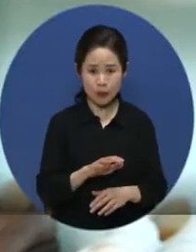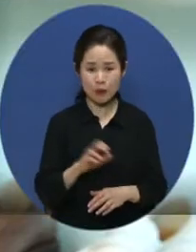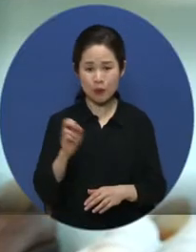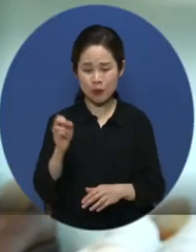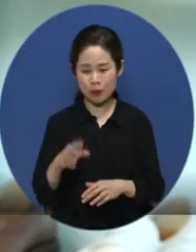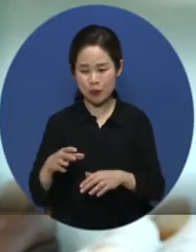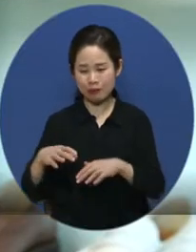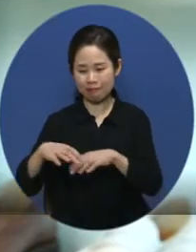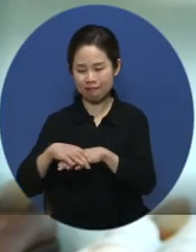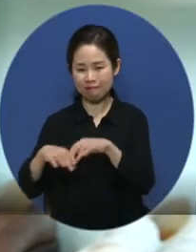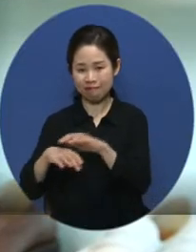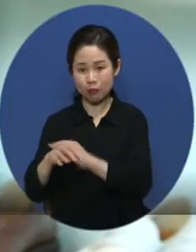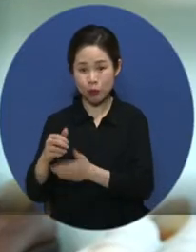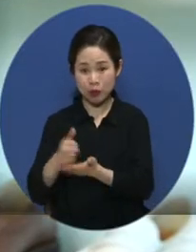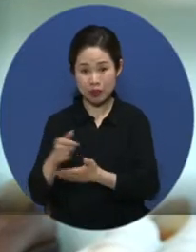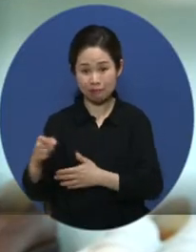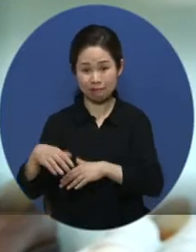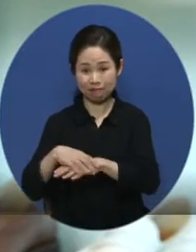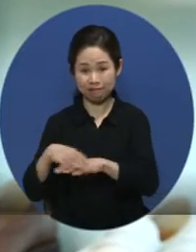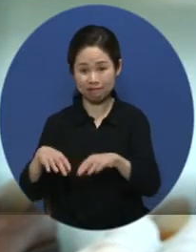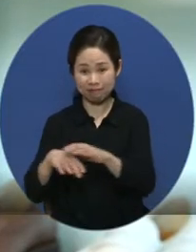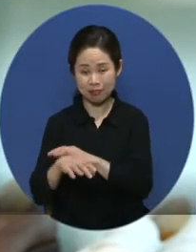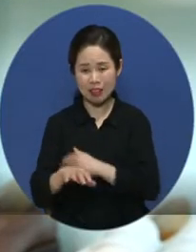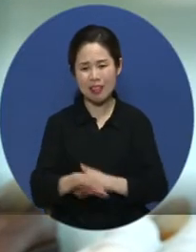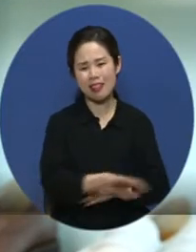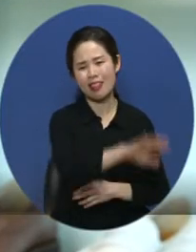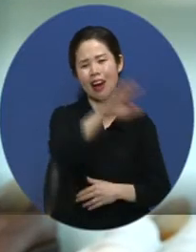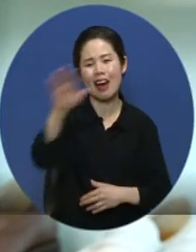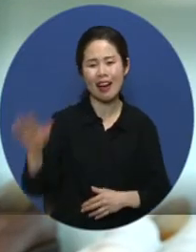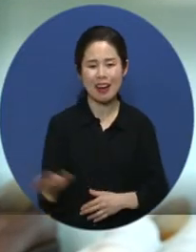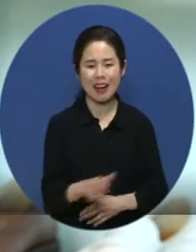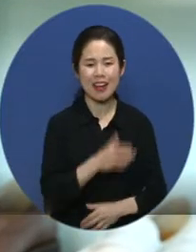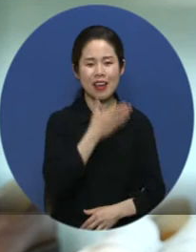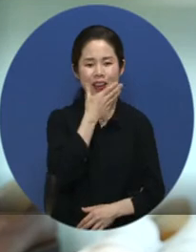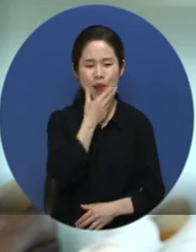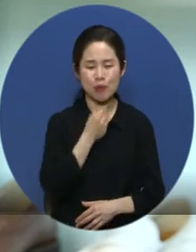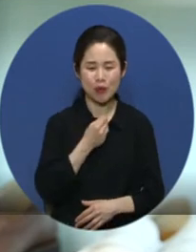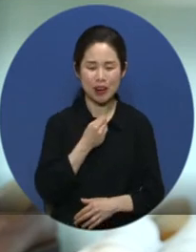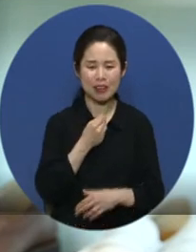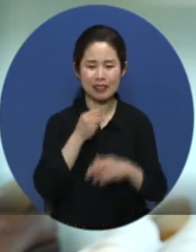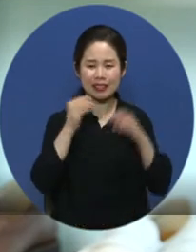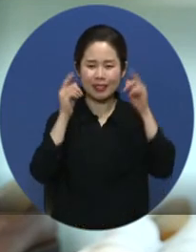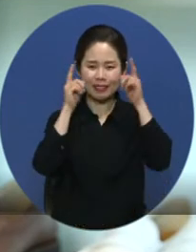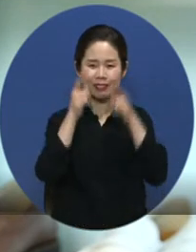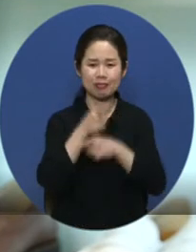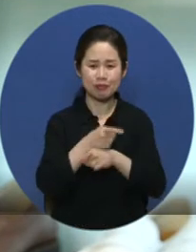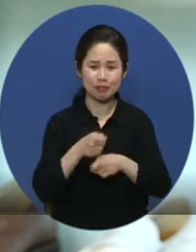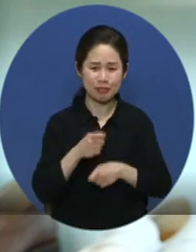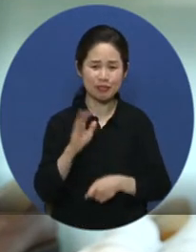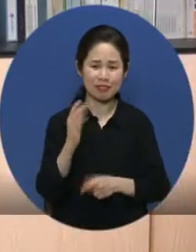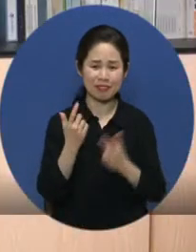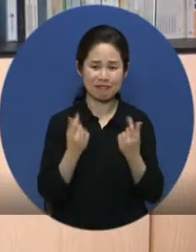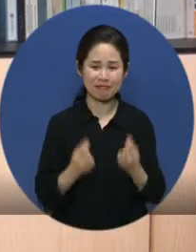신는 고객들도 모두 다 행복한 신발이 되지 않을까 그런 생각을 해봅니다.